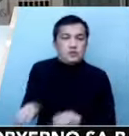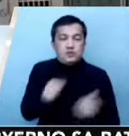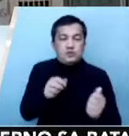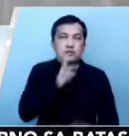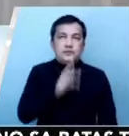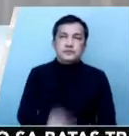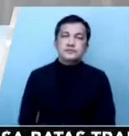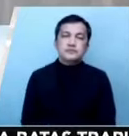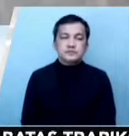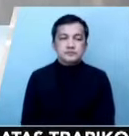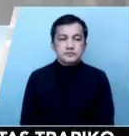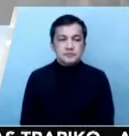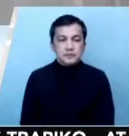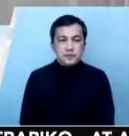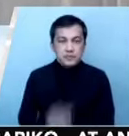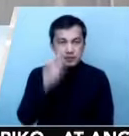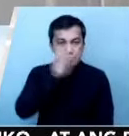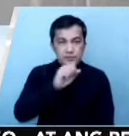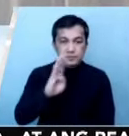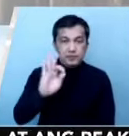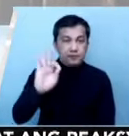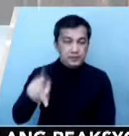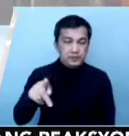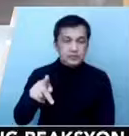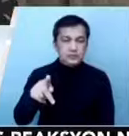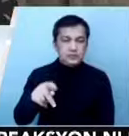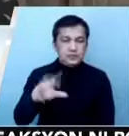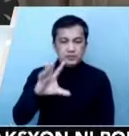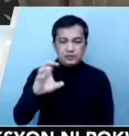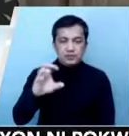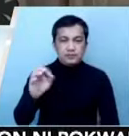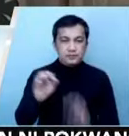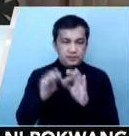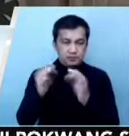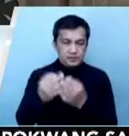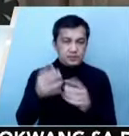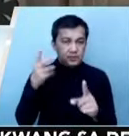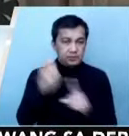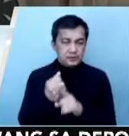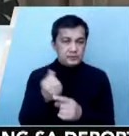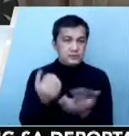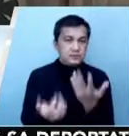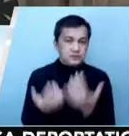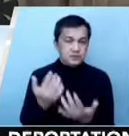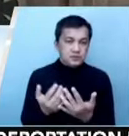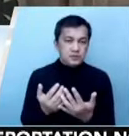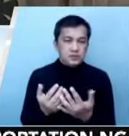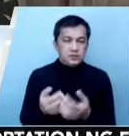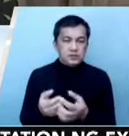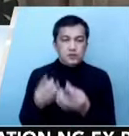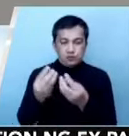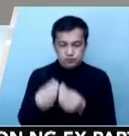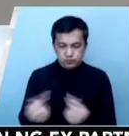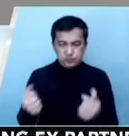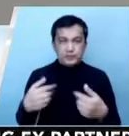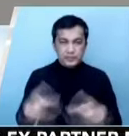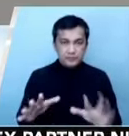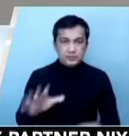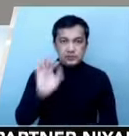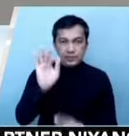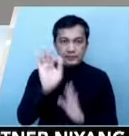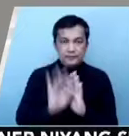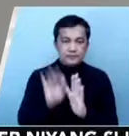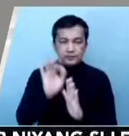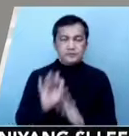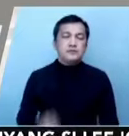Sa pagtaya ng BFP, nasa 500 pamilya ang naapektuhan ng sunog na naapula makaraan ng 9 oras. Ang tinitignan po